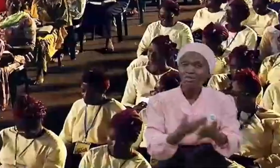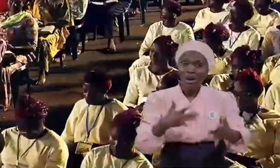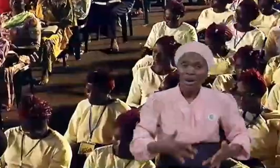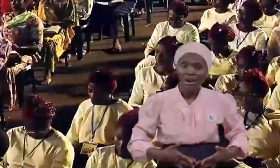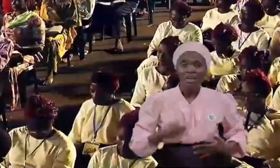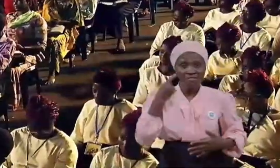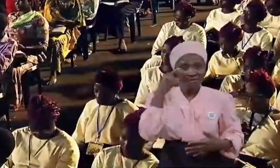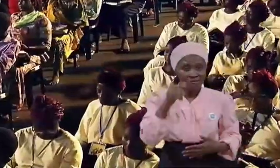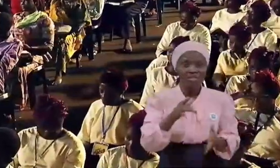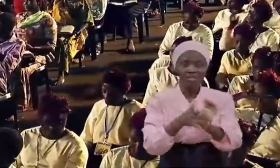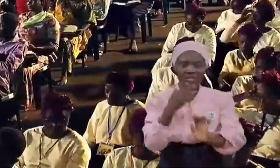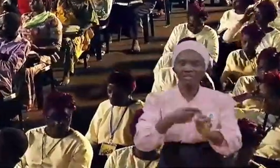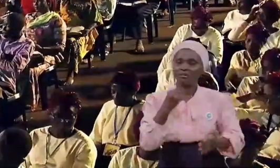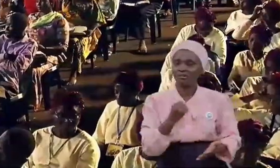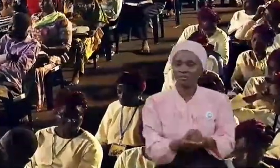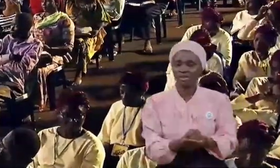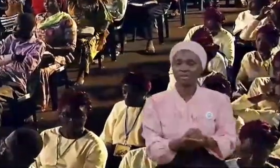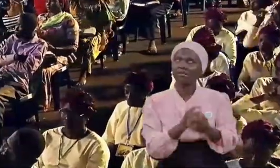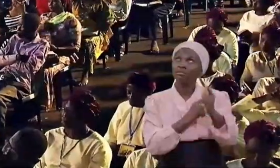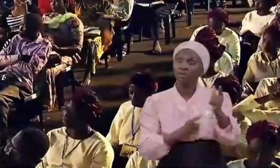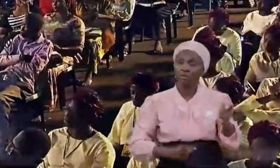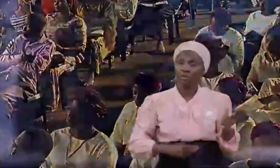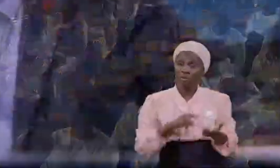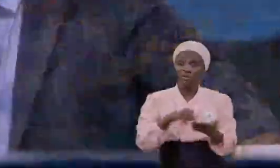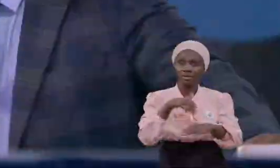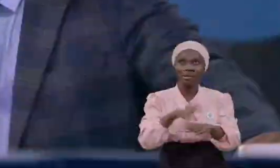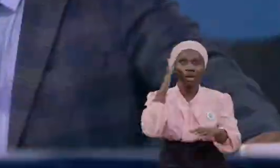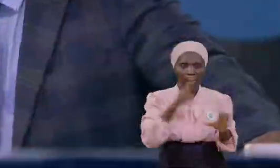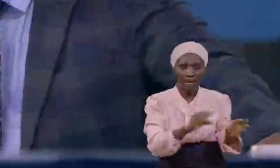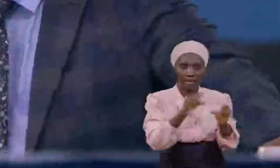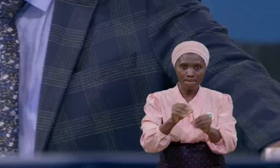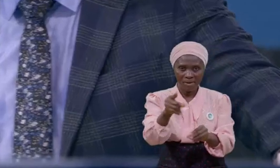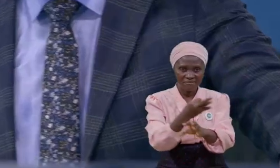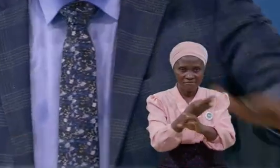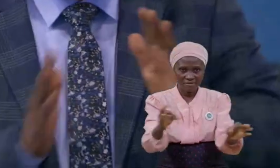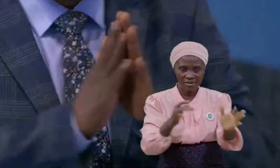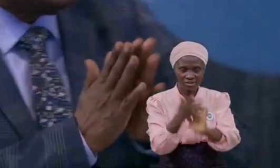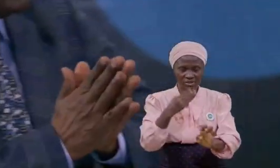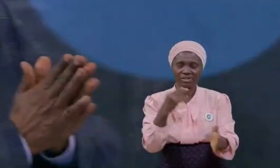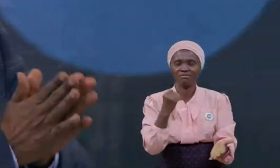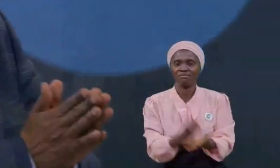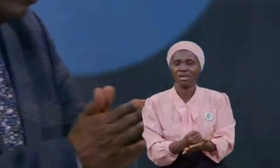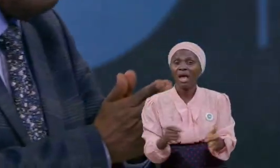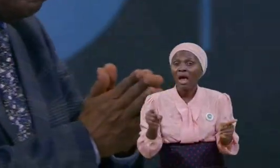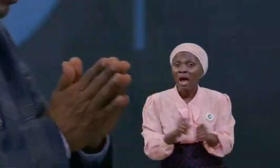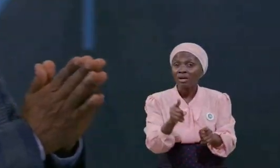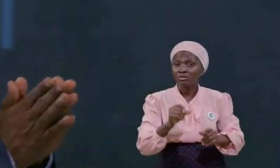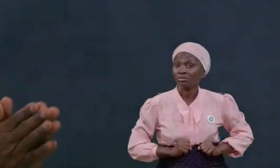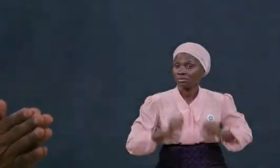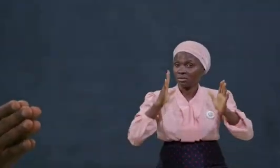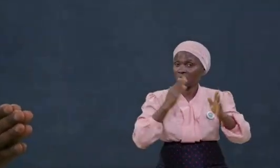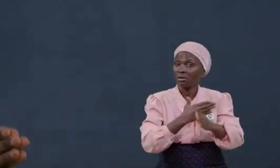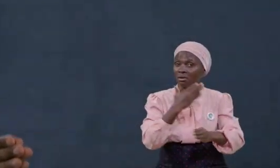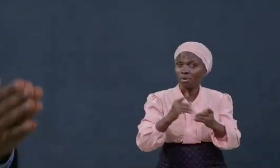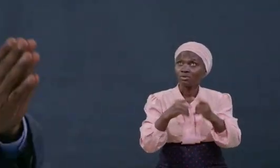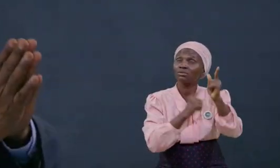Ce soir, le Seigneur t'a franchi. Et quand tu t'abandonnes complètement au Seigneur, et tu